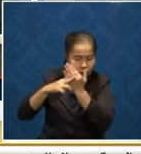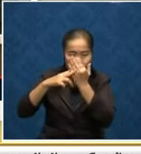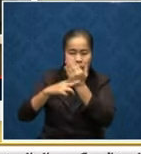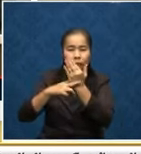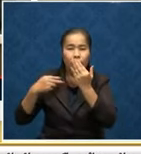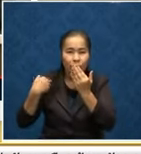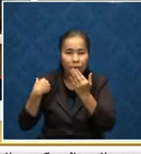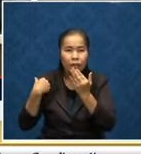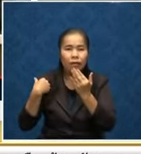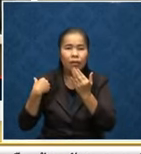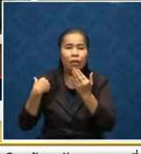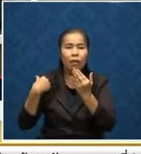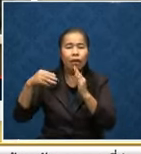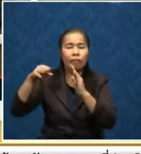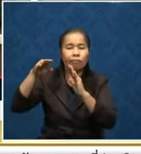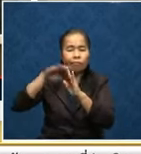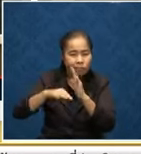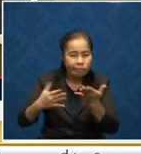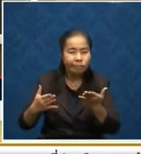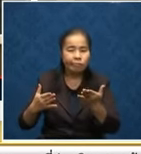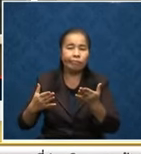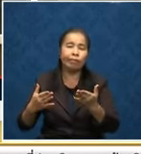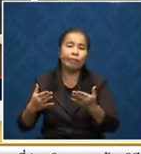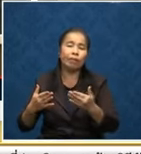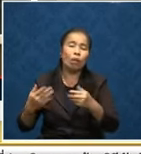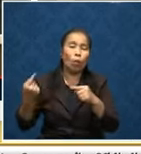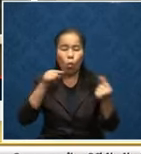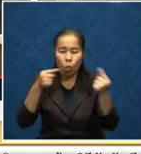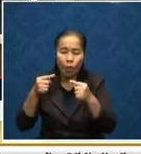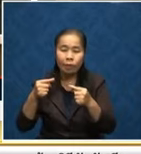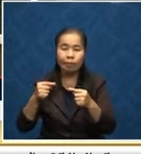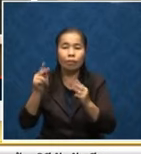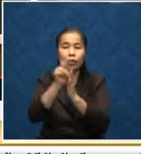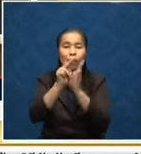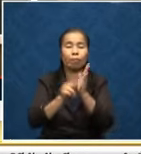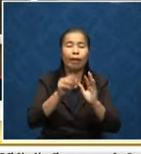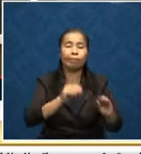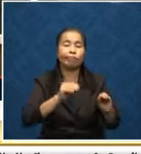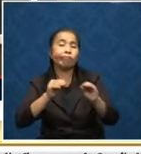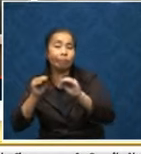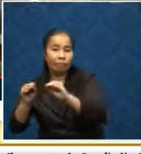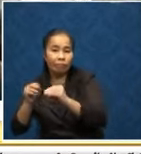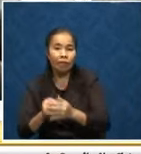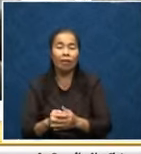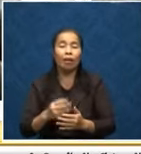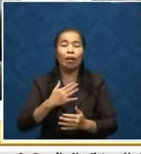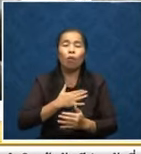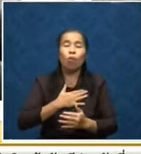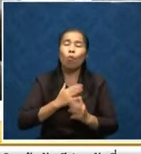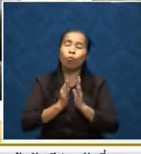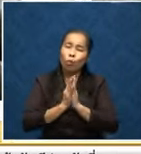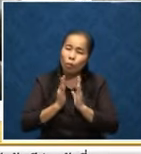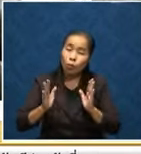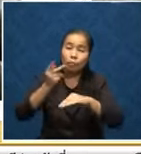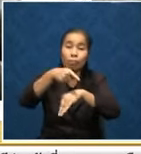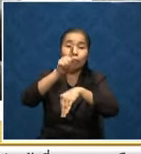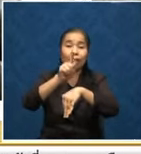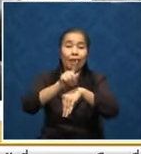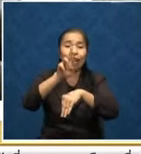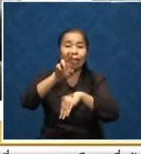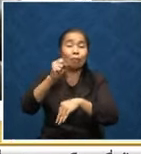เกมการเมืองบางเกมก็ทำให้กฎหมายล่าช้าไปผมต้องขอชื่นชมการทำงานของประธานสภาที่ผ่านมา